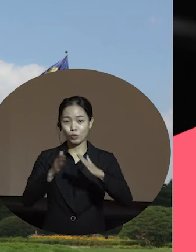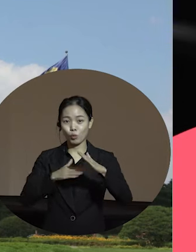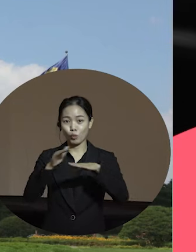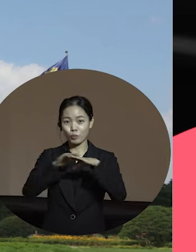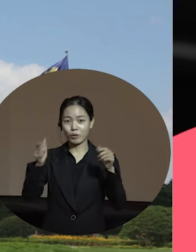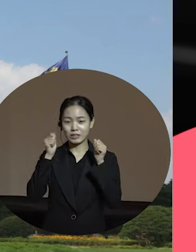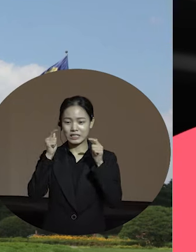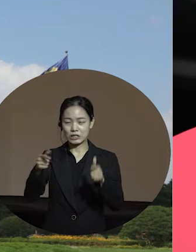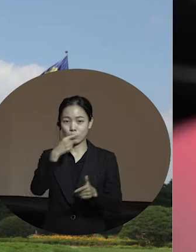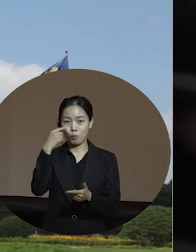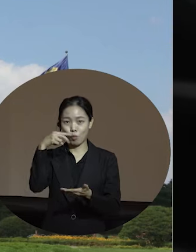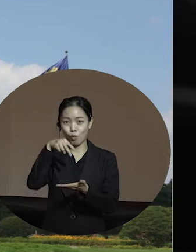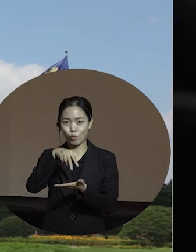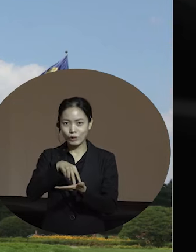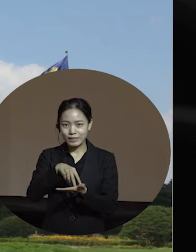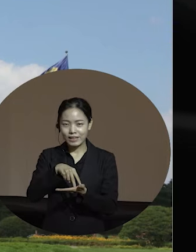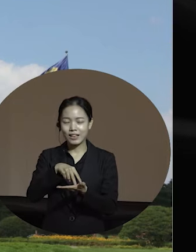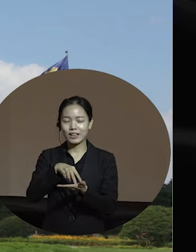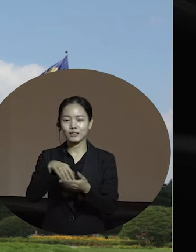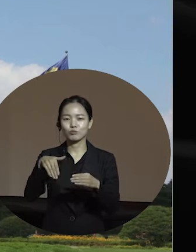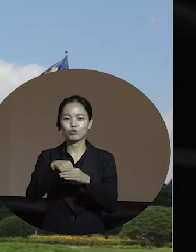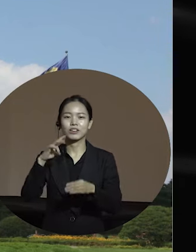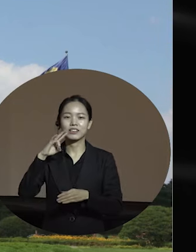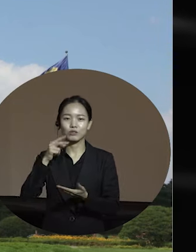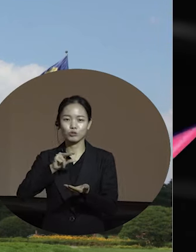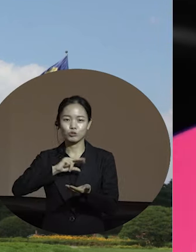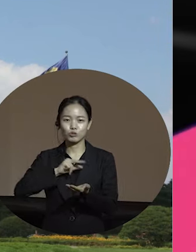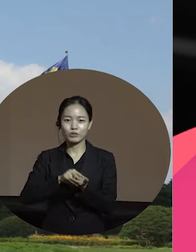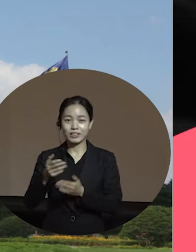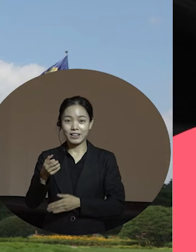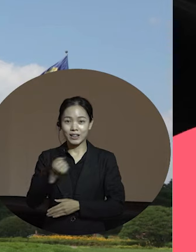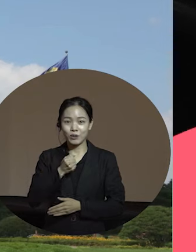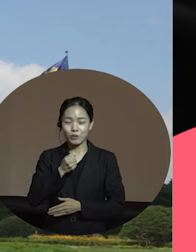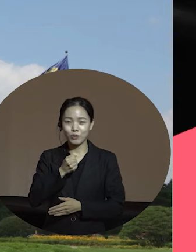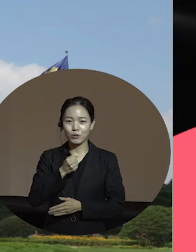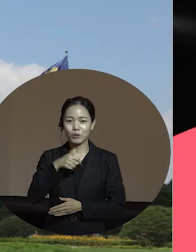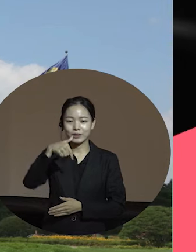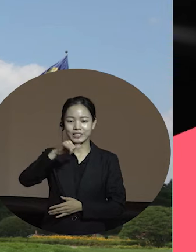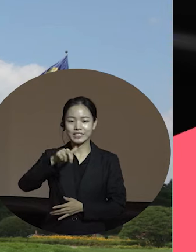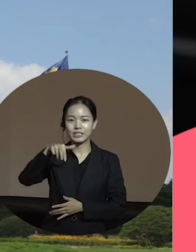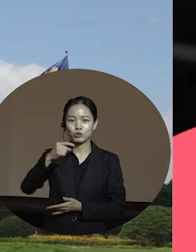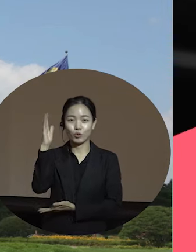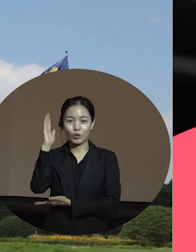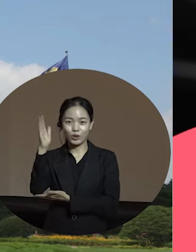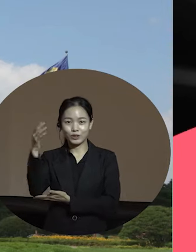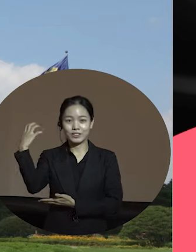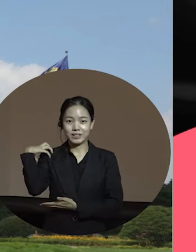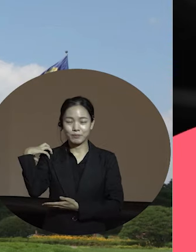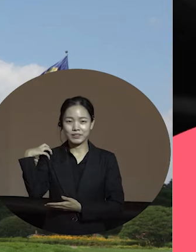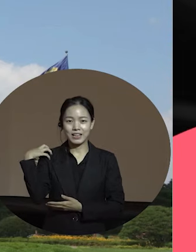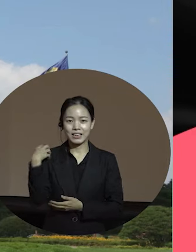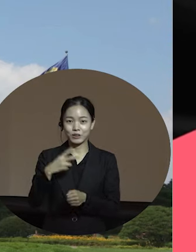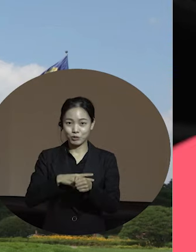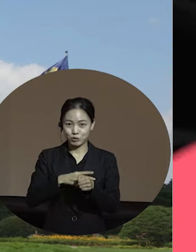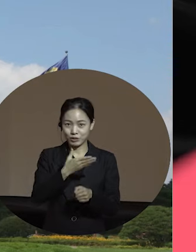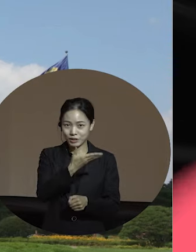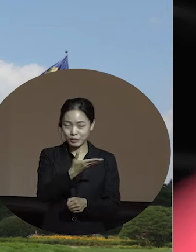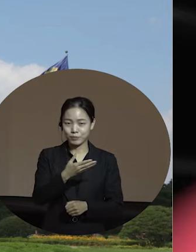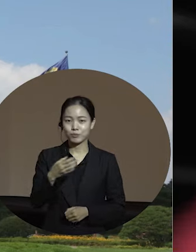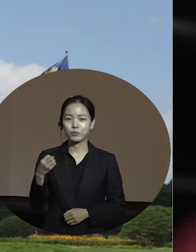접근성을 보장하는 문화예술교육이라는 주제로 기조연설을 해주실 김승일 교수님과 발제와